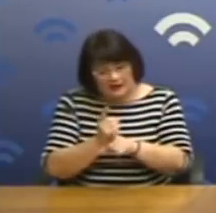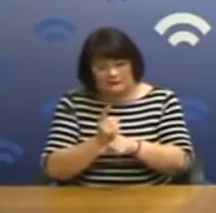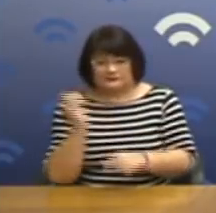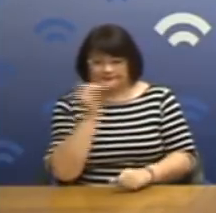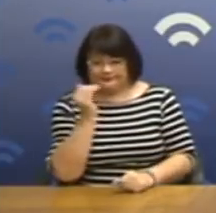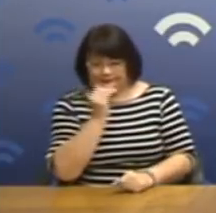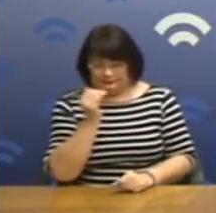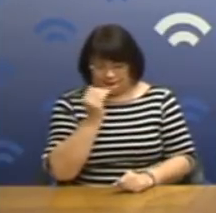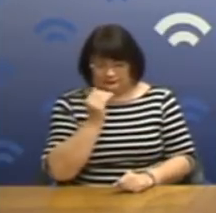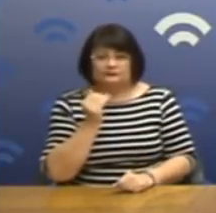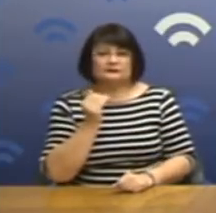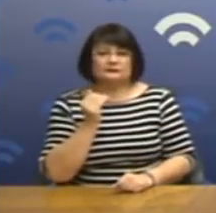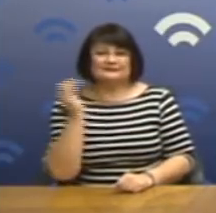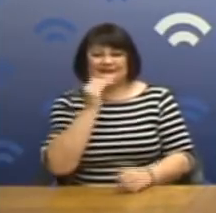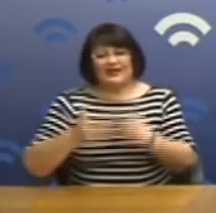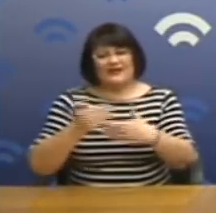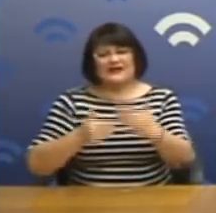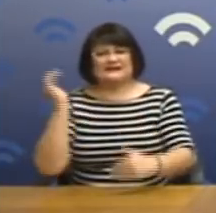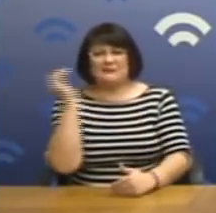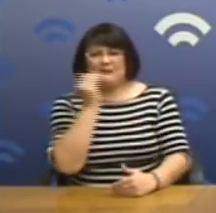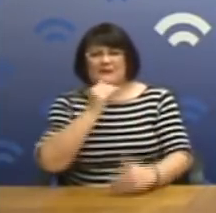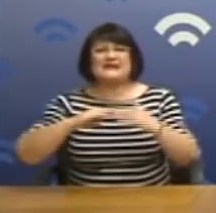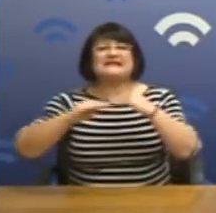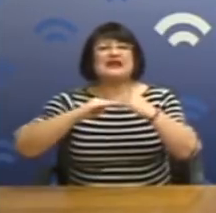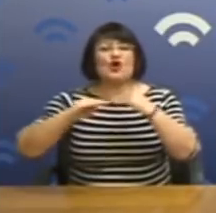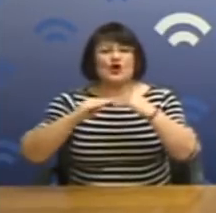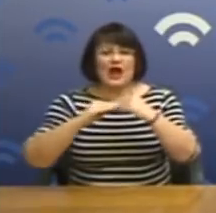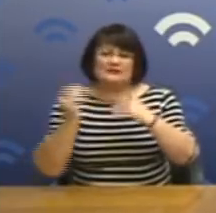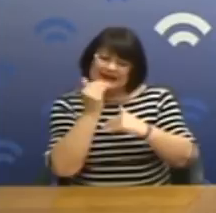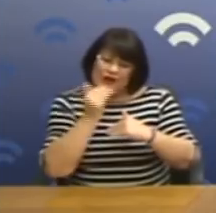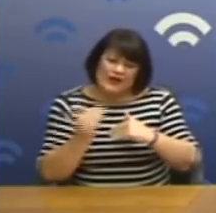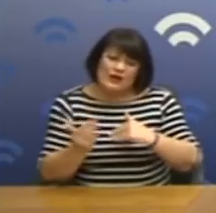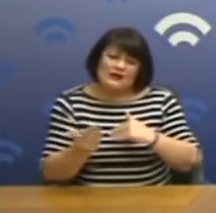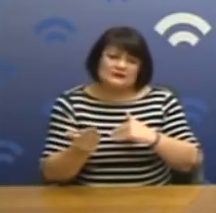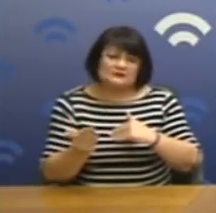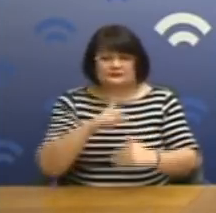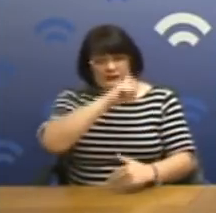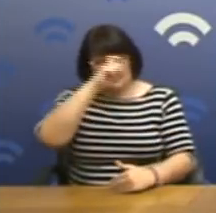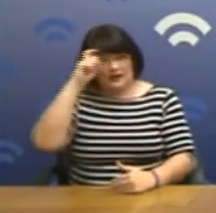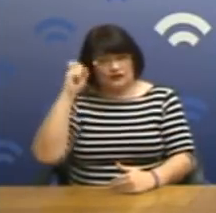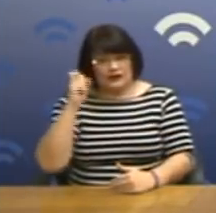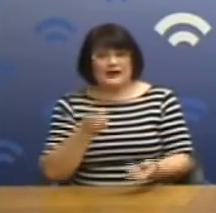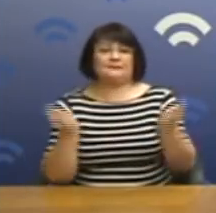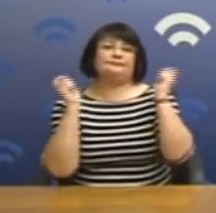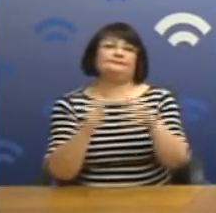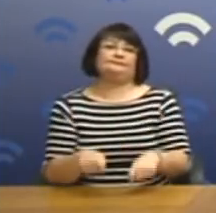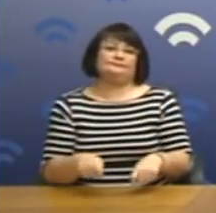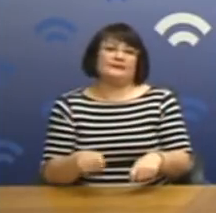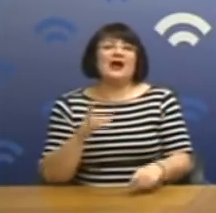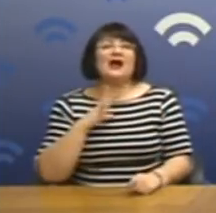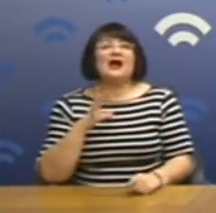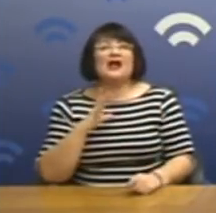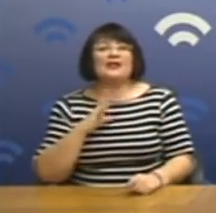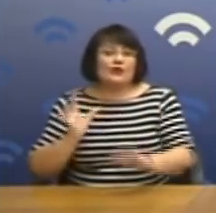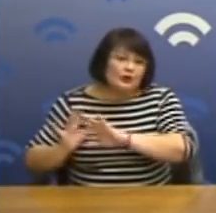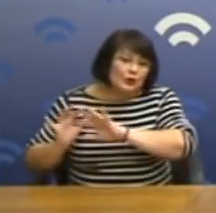ταχύρυθμες και τις fast-track διαδικασίες στα σύνορα, δυσκολεύεται ή και αποκλείεται την πρόσβαση των ανθρώπων στη